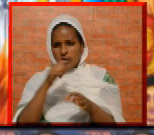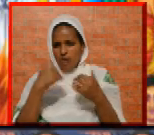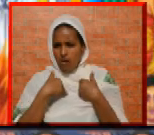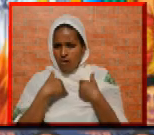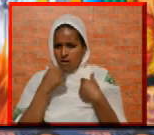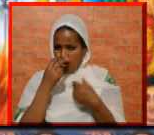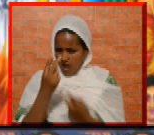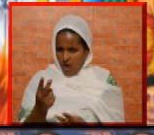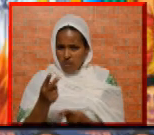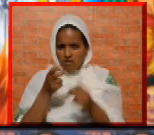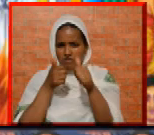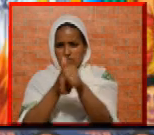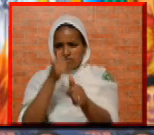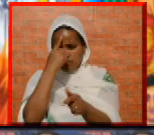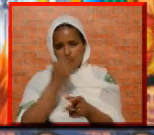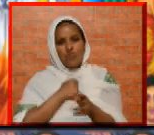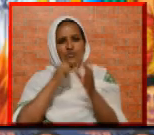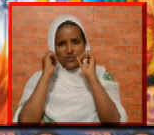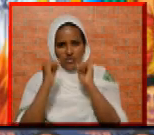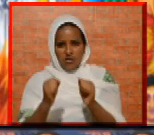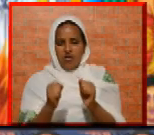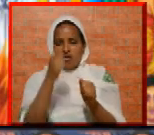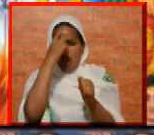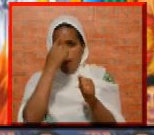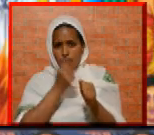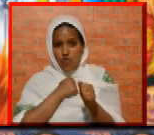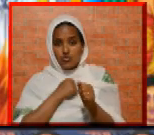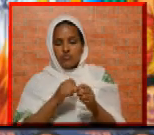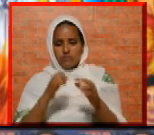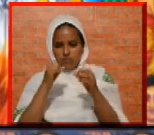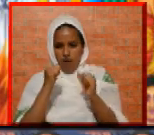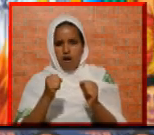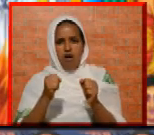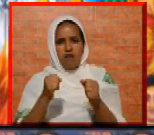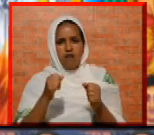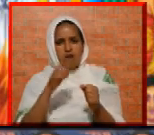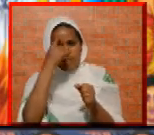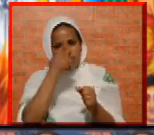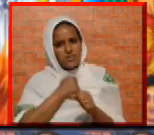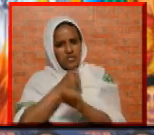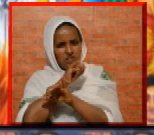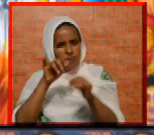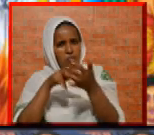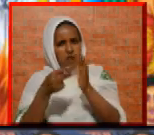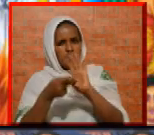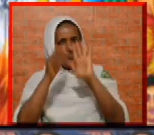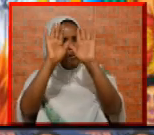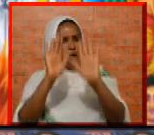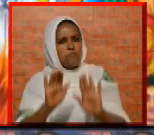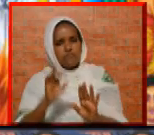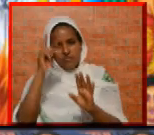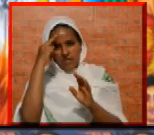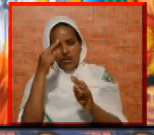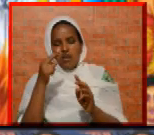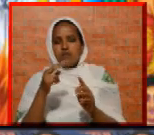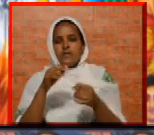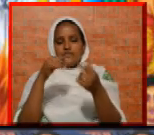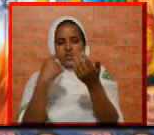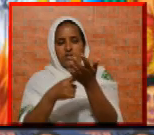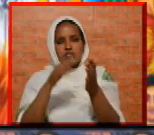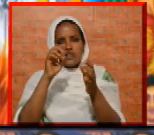ያላመኑት አረማውያንን ጭምር ያሳምናል። ያመኑት እምነታቸው ይጠነክርላቸዋል በሚደረገው ታምራት ማለት ነው።